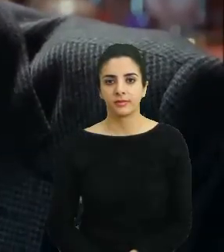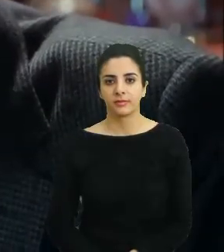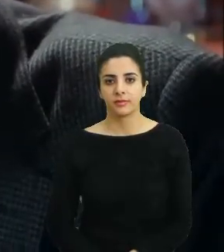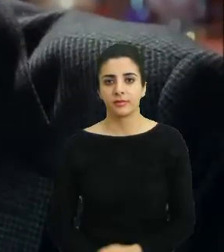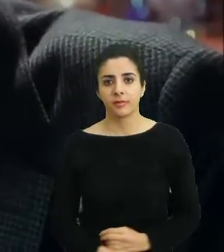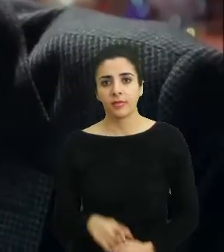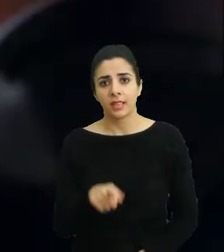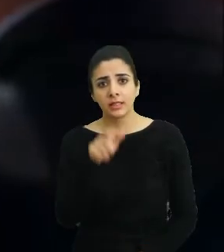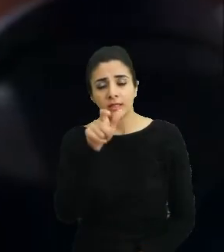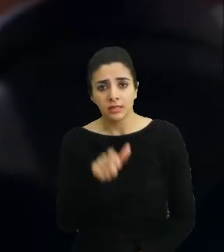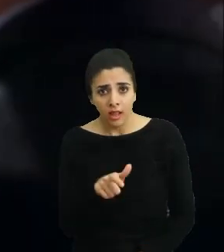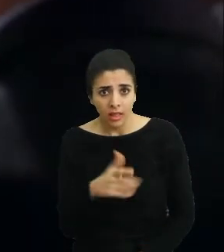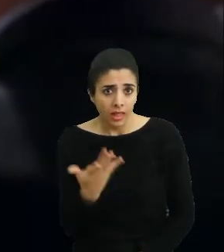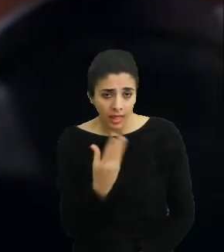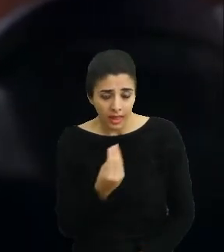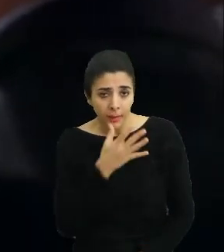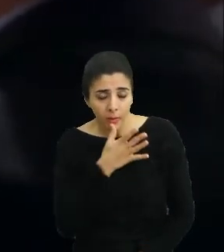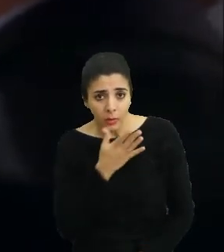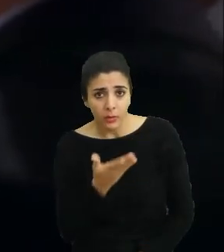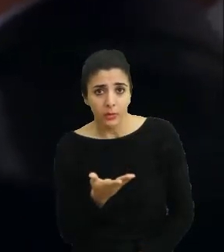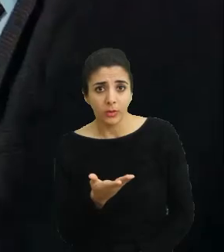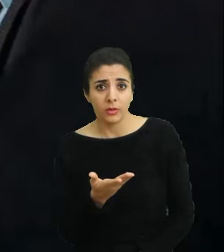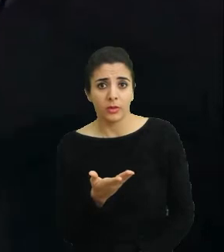Hem senden olanı nasıl sevmez insan?